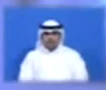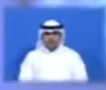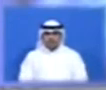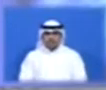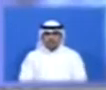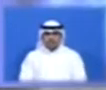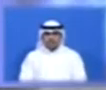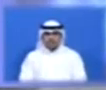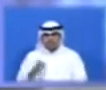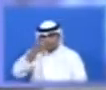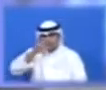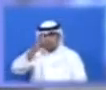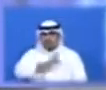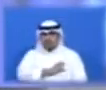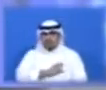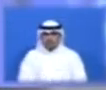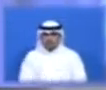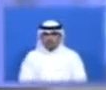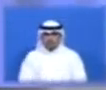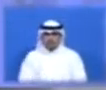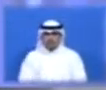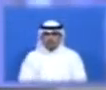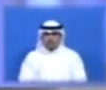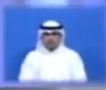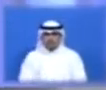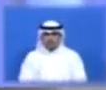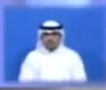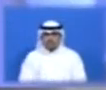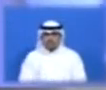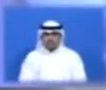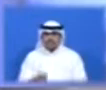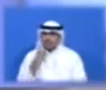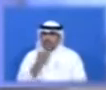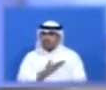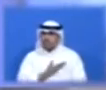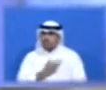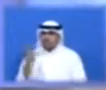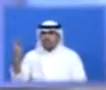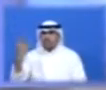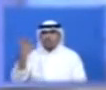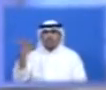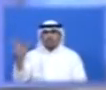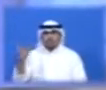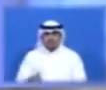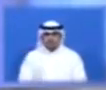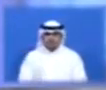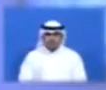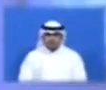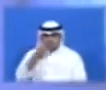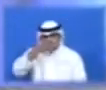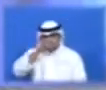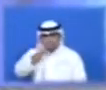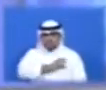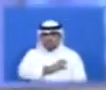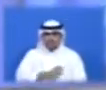إلى رحمة الله تعالى هاني محمد عبد الله الحمود عن عمر ناهز 57. انتقل إلى